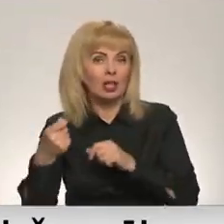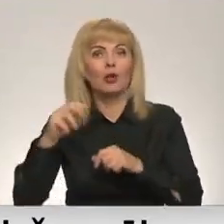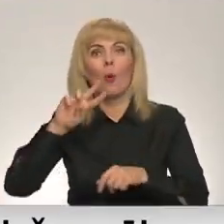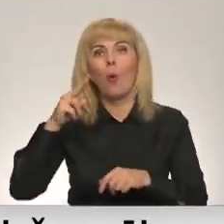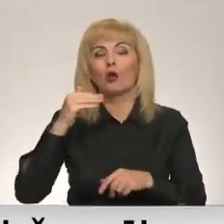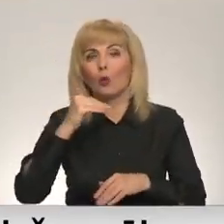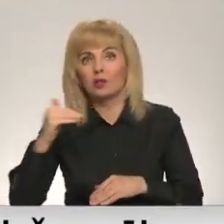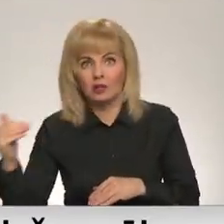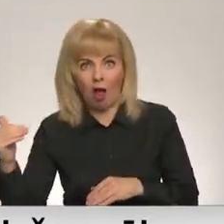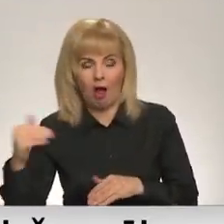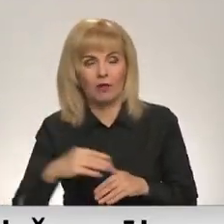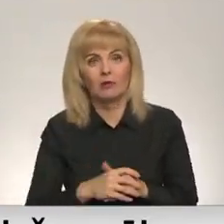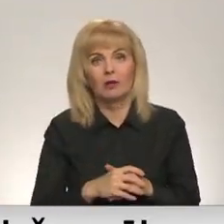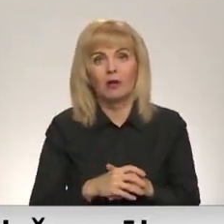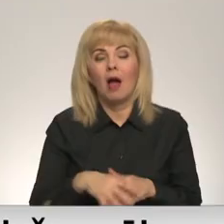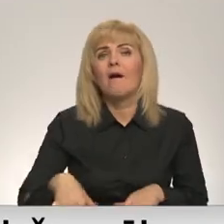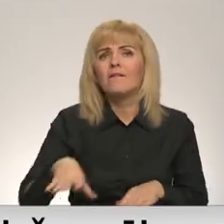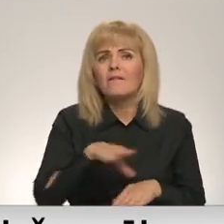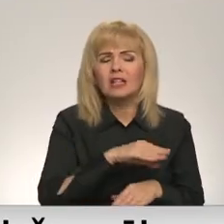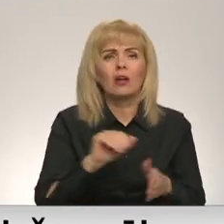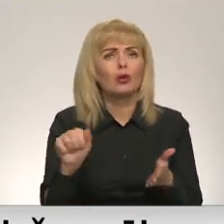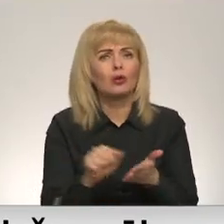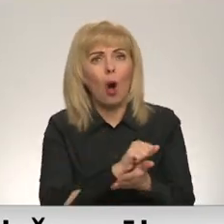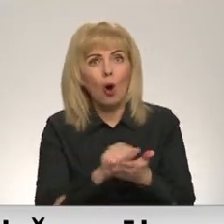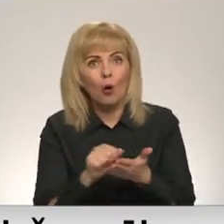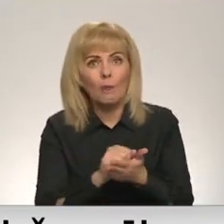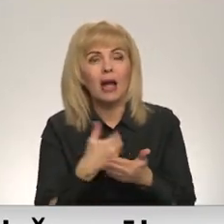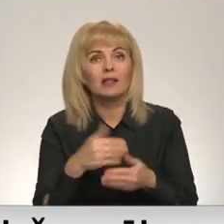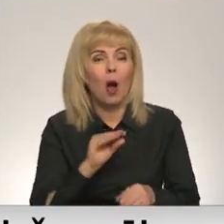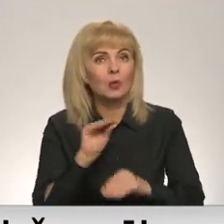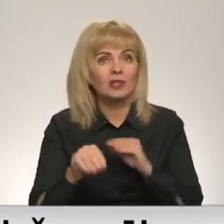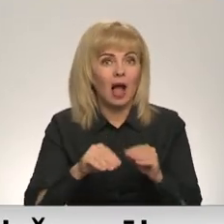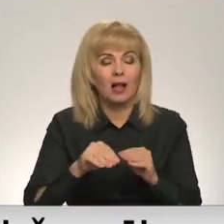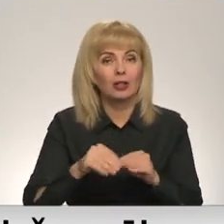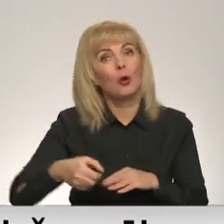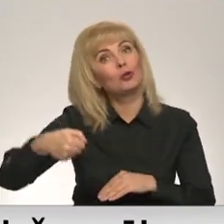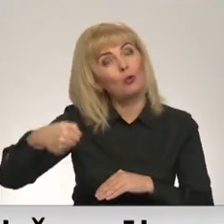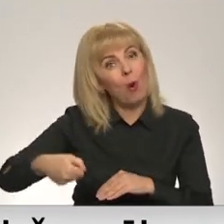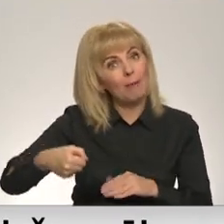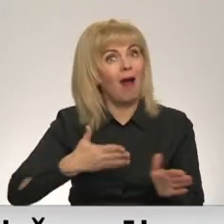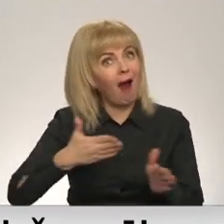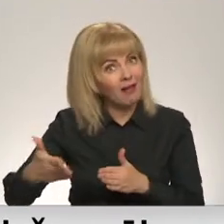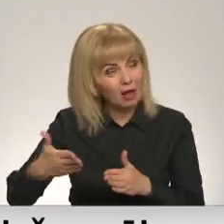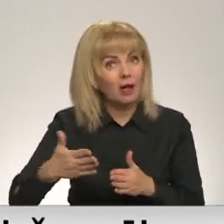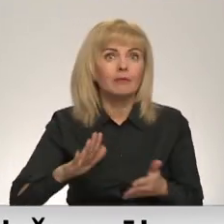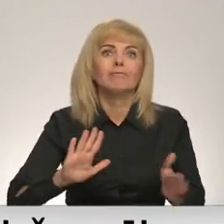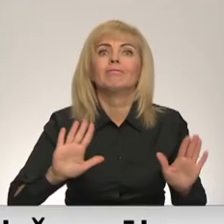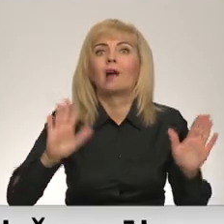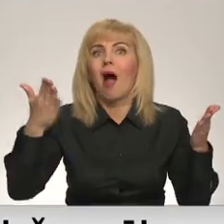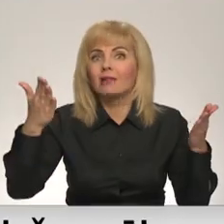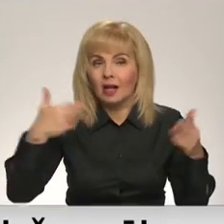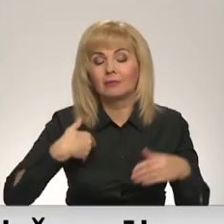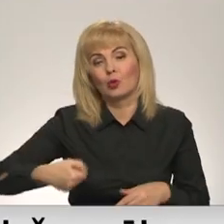stāvu. Jā, un visus dokumentus man jau salikti somiņā, ja kas. Tad